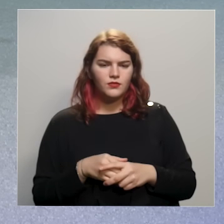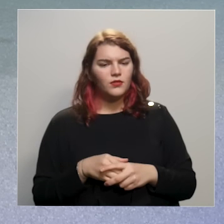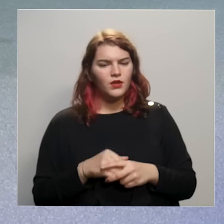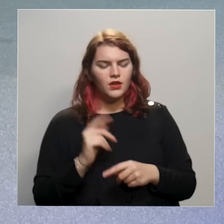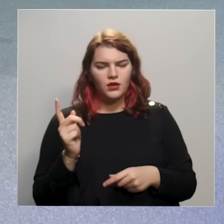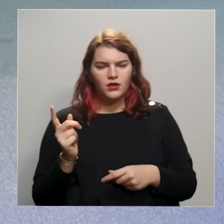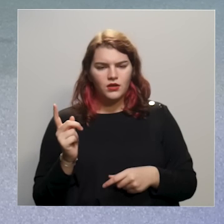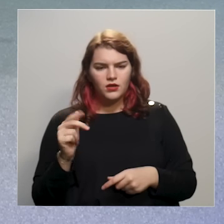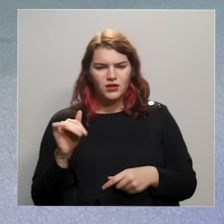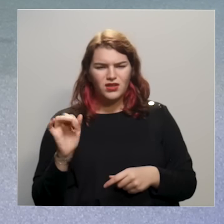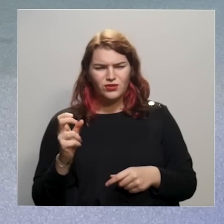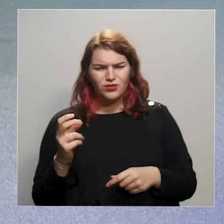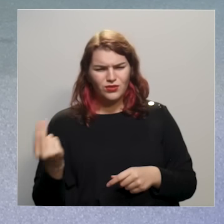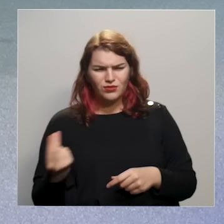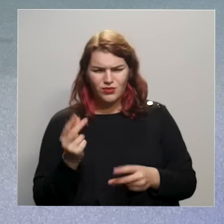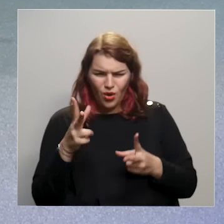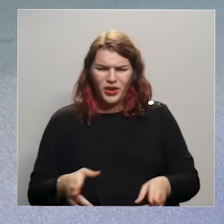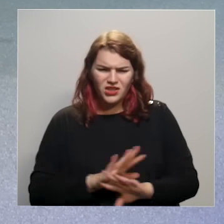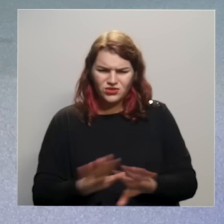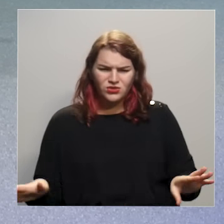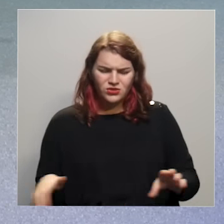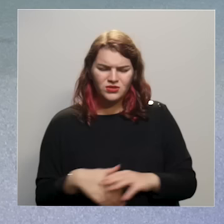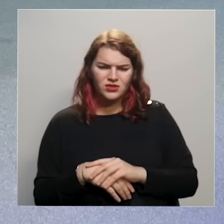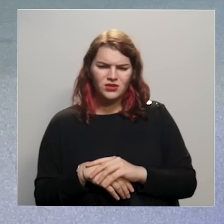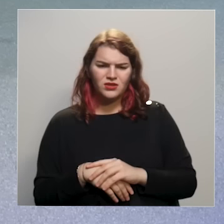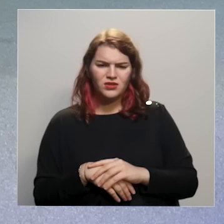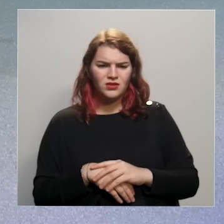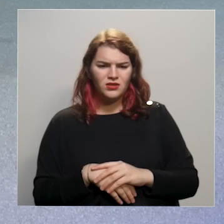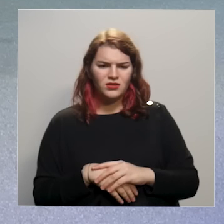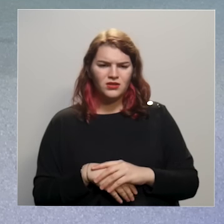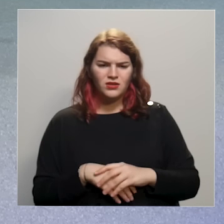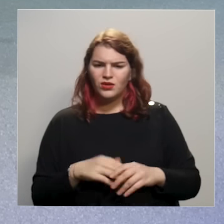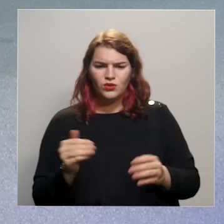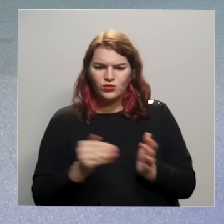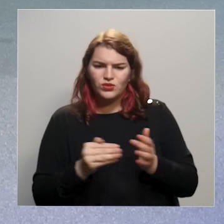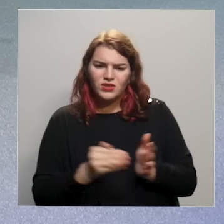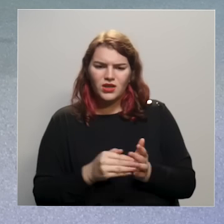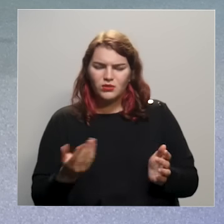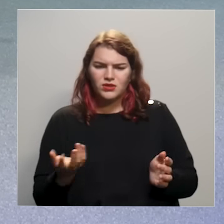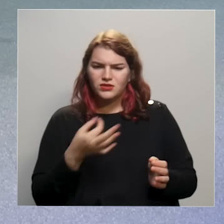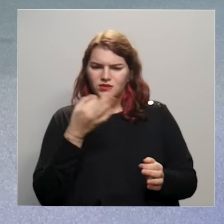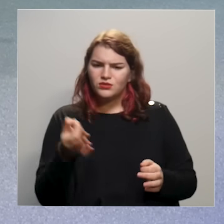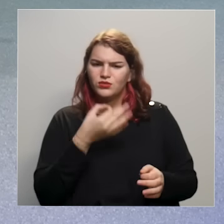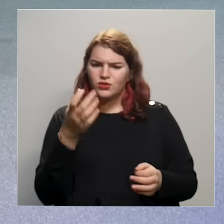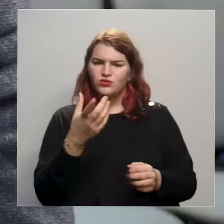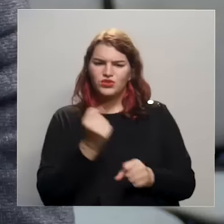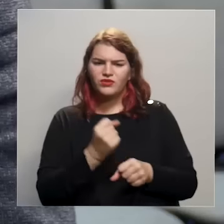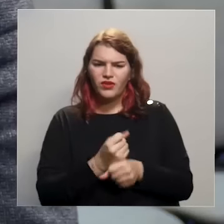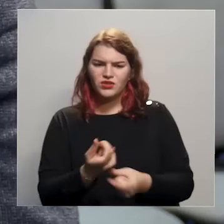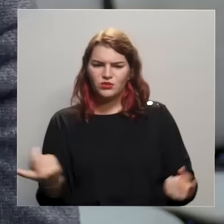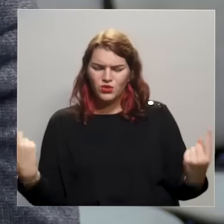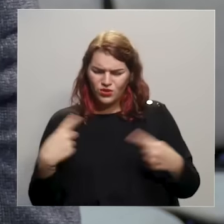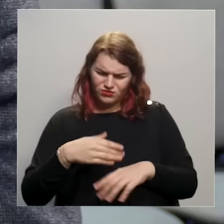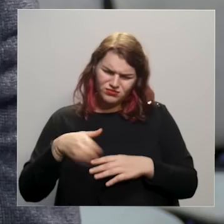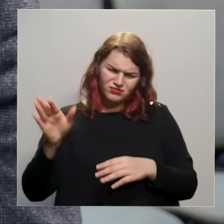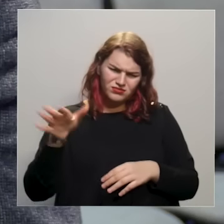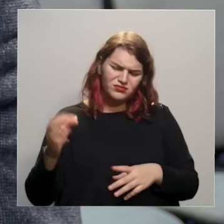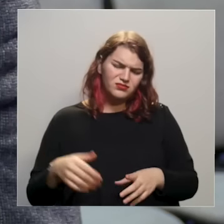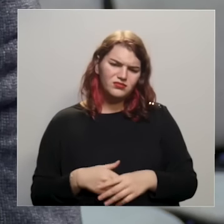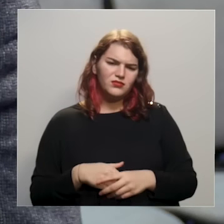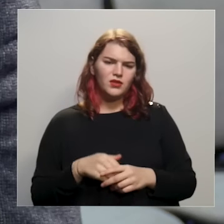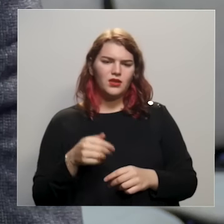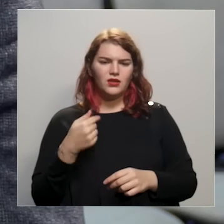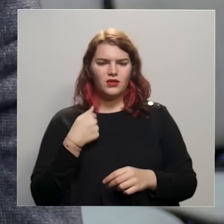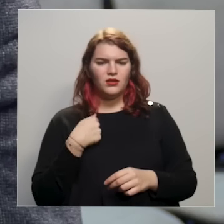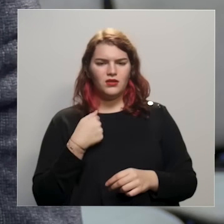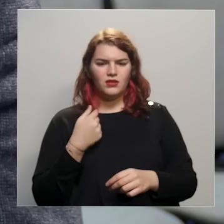Nicu, ar trebui să încetați. Du-te de aici, că nu trebuie să spui tu ce trebuie să facem noi. Și atunci am făcut